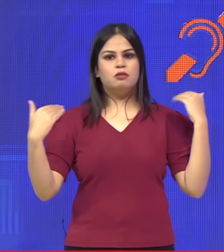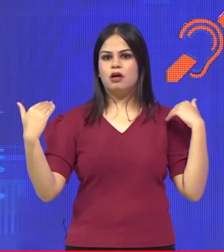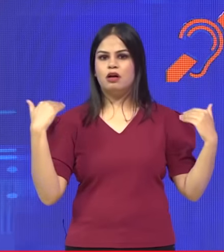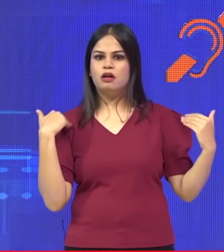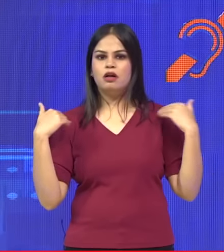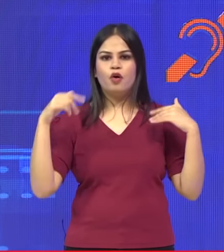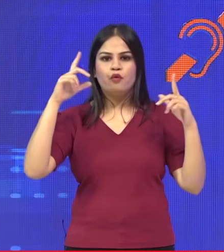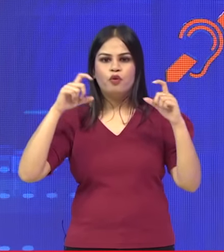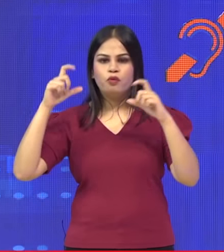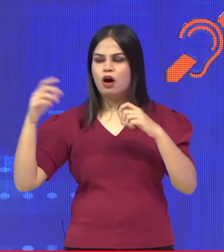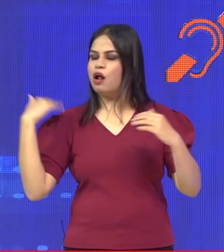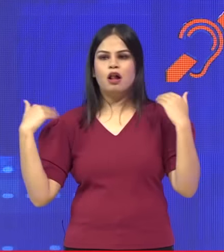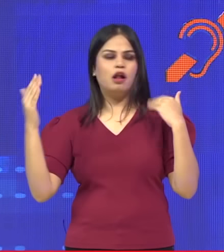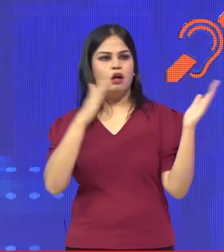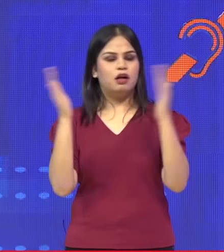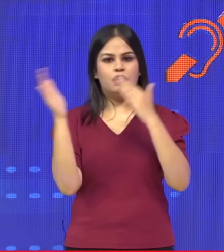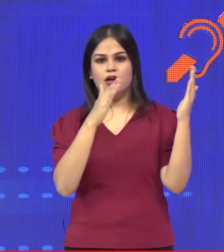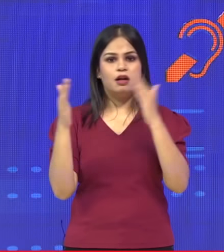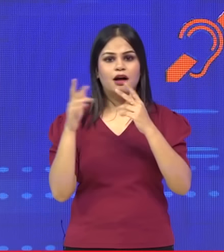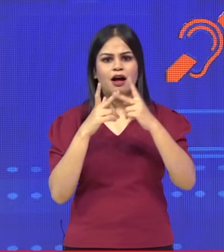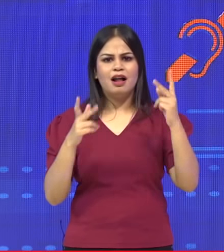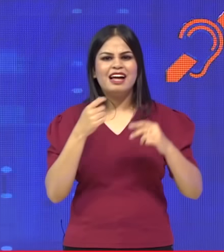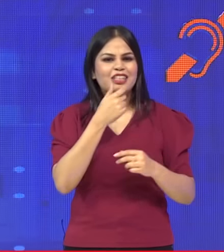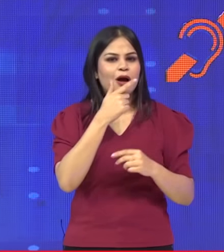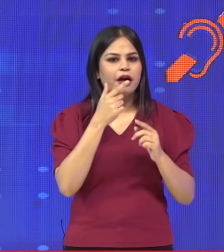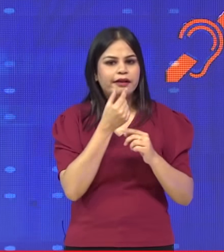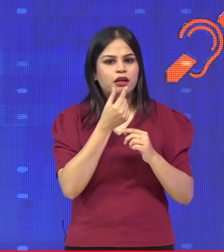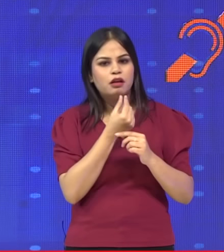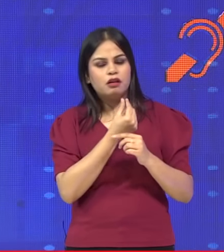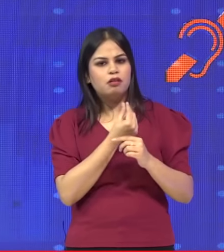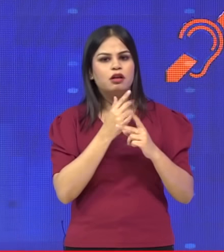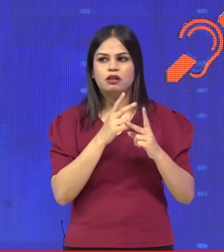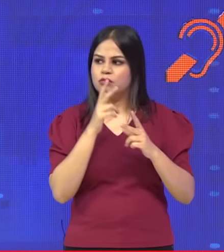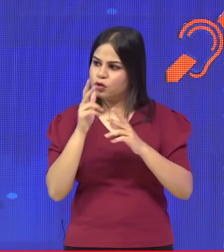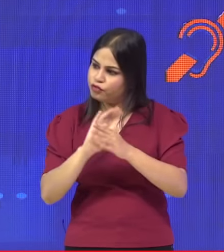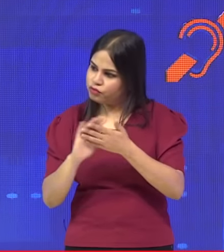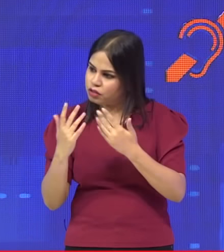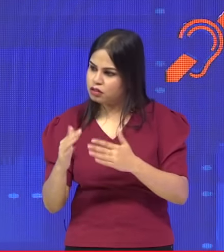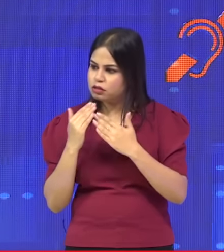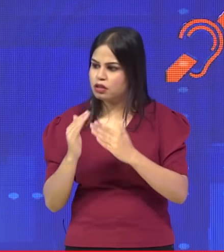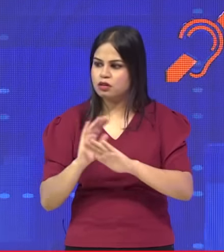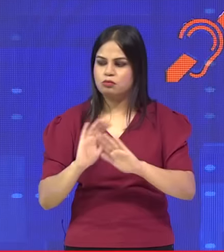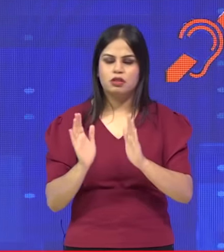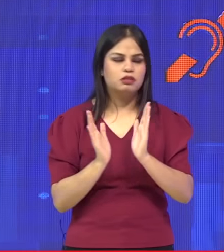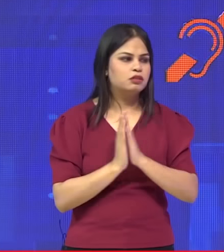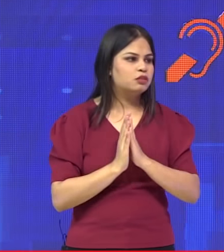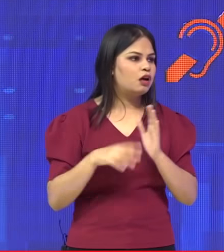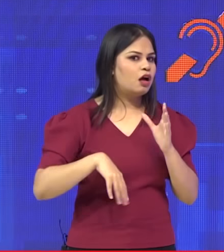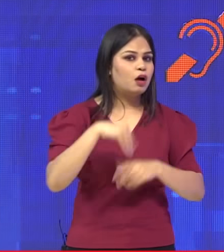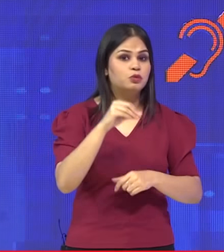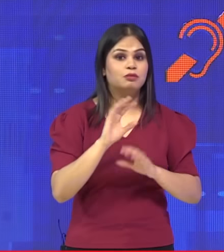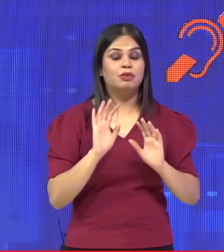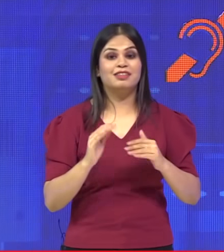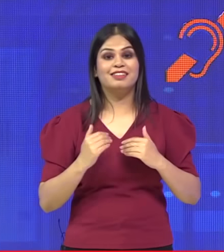बाय इधर उधर इधर भाई भाई थोड़ा सा भाई स्माइल भाई हो गया थैंक यू थैंक यू आउट